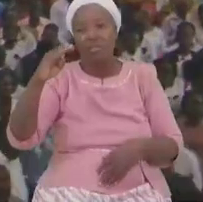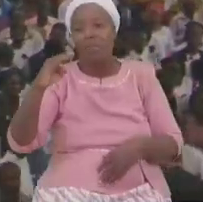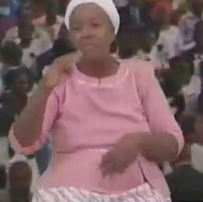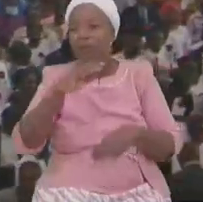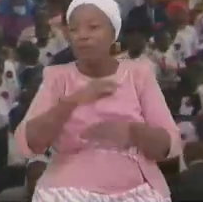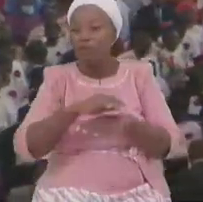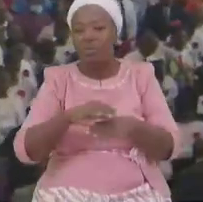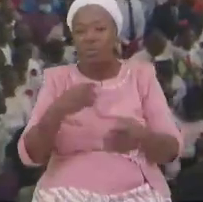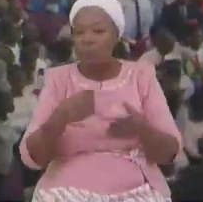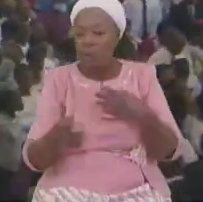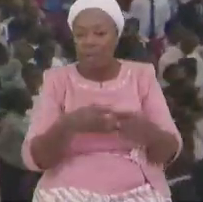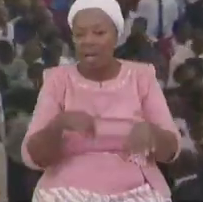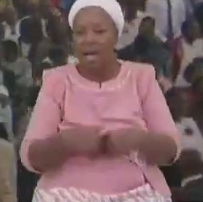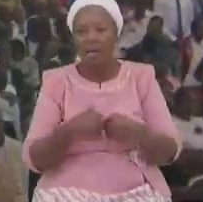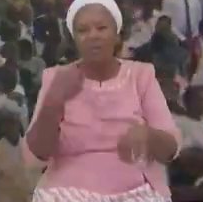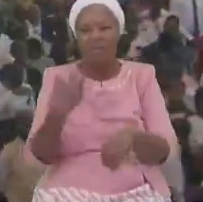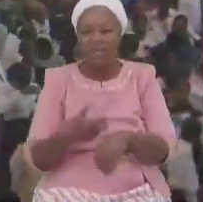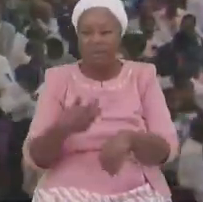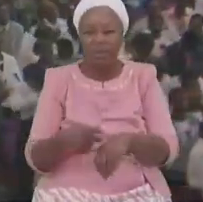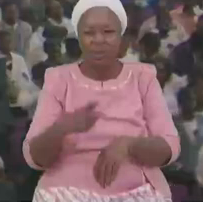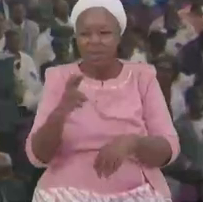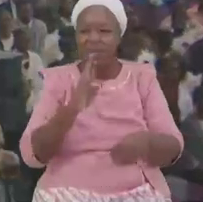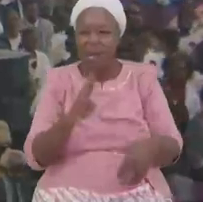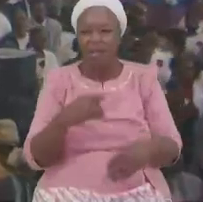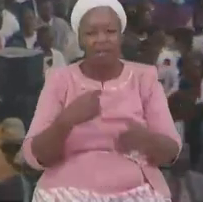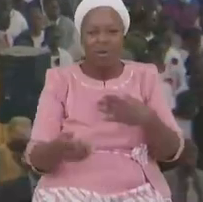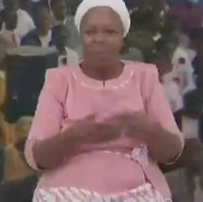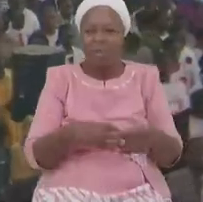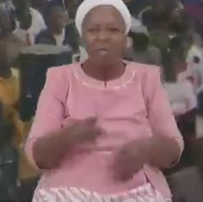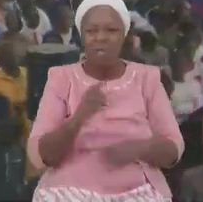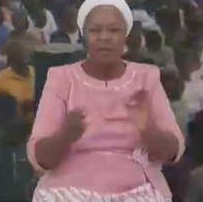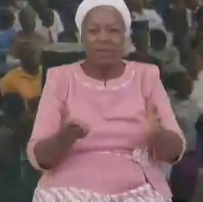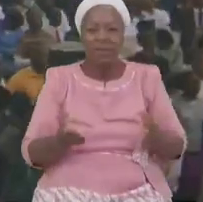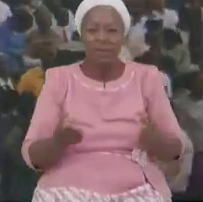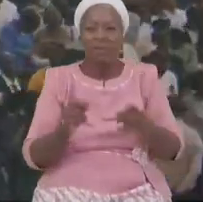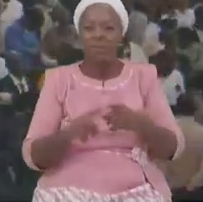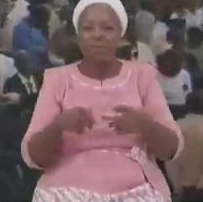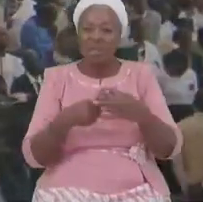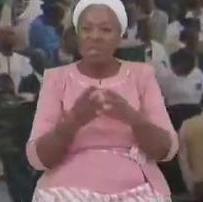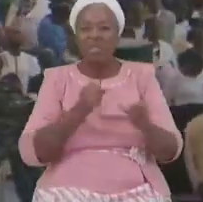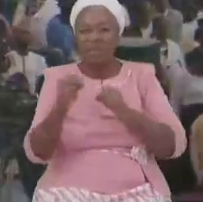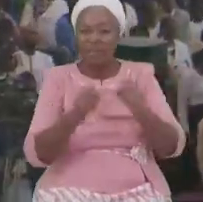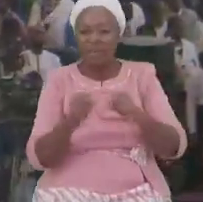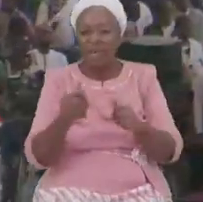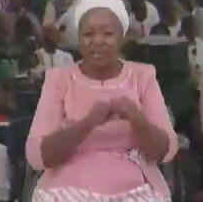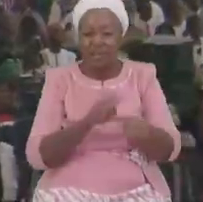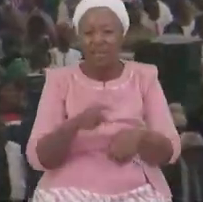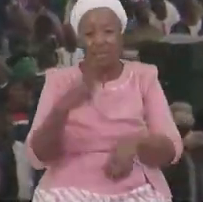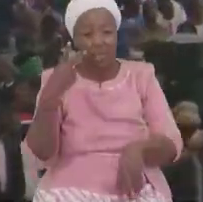peu importe les difficultés, peu importe ce qu'ils veulent commencer, la bagarre, chaque fois qu'ils te voient,